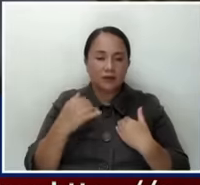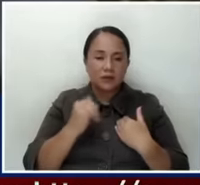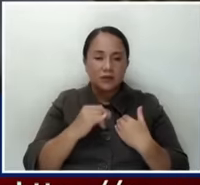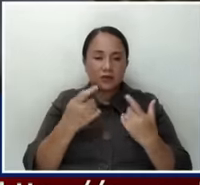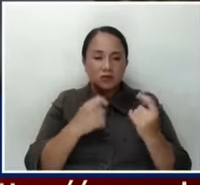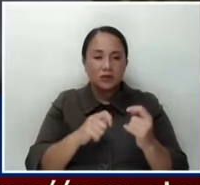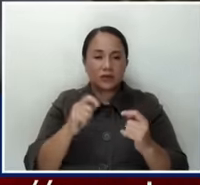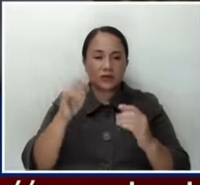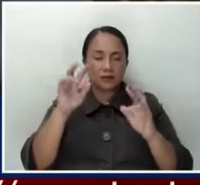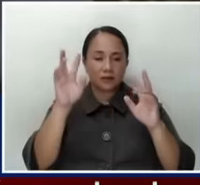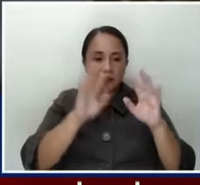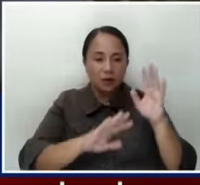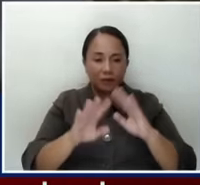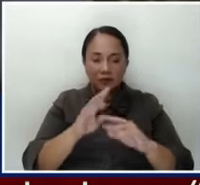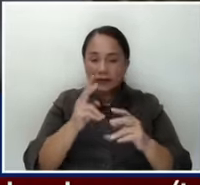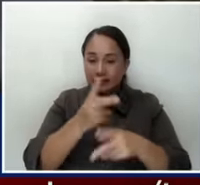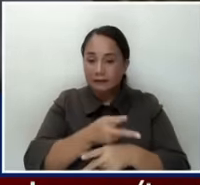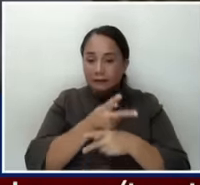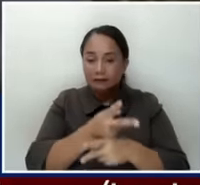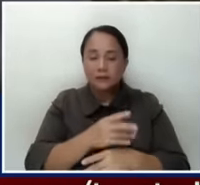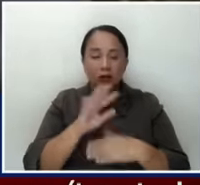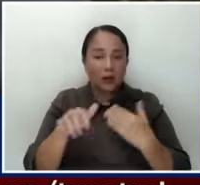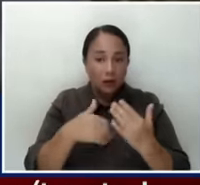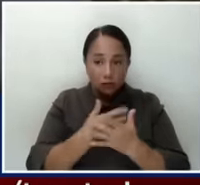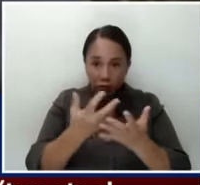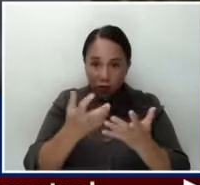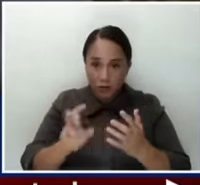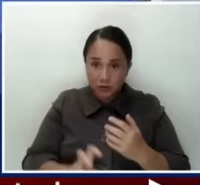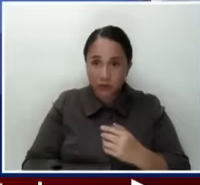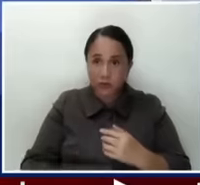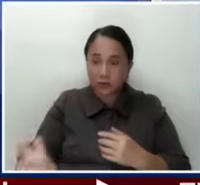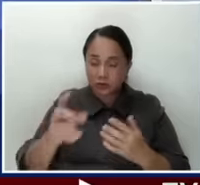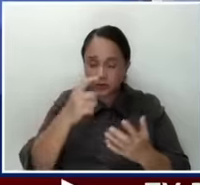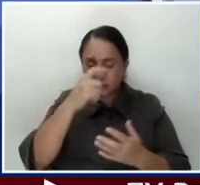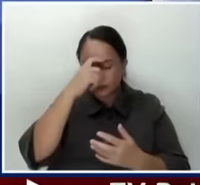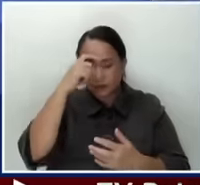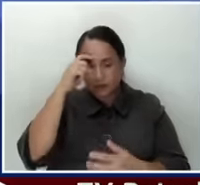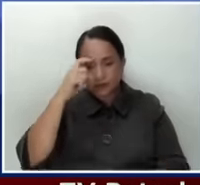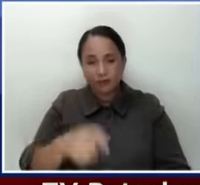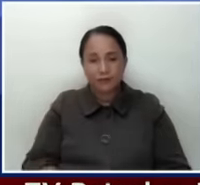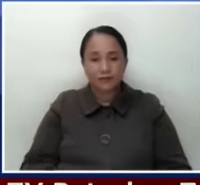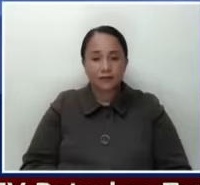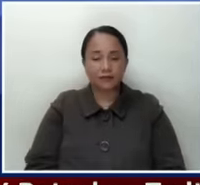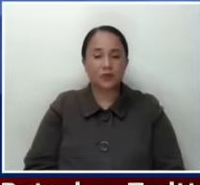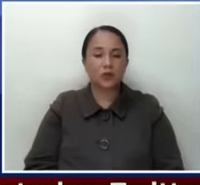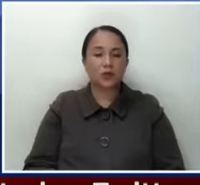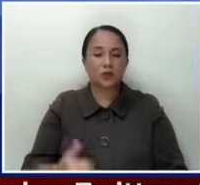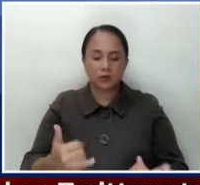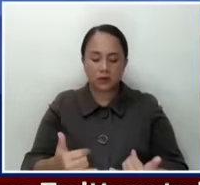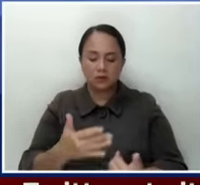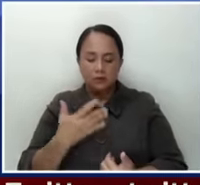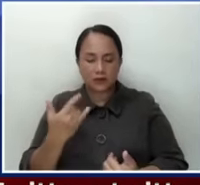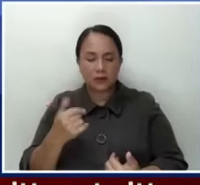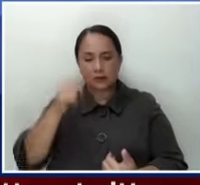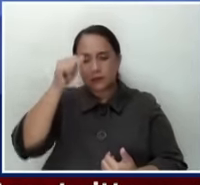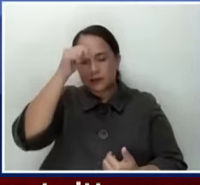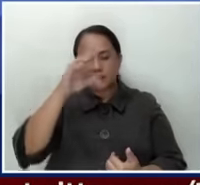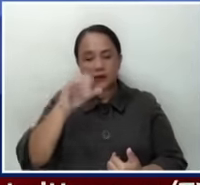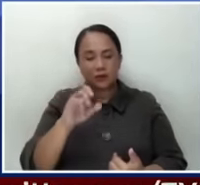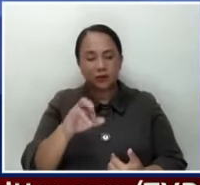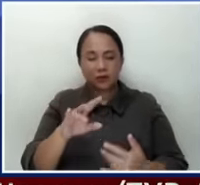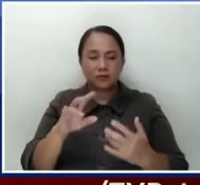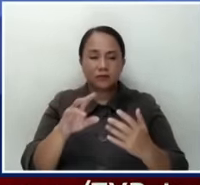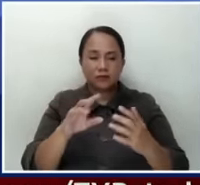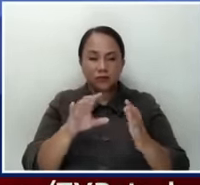issues. Ingat lang sa lahat ng gustong bumiyahe ngayong summer. Kaya napapanahon ang paalala ng Cybercrime Investigation